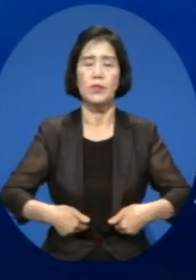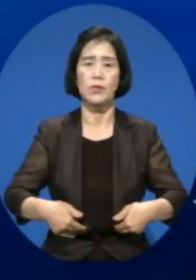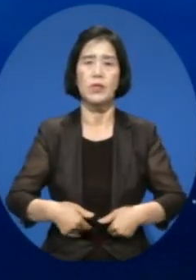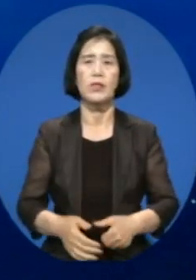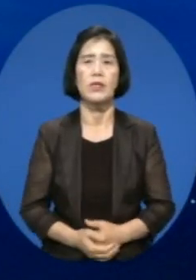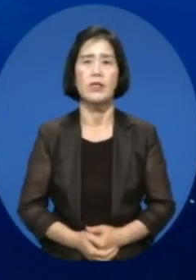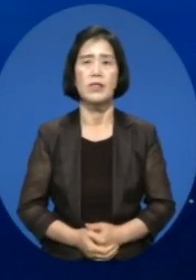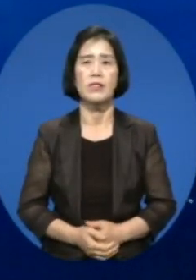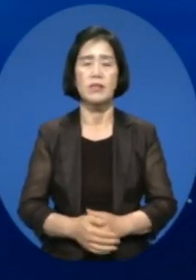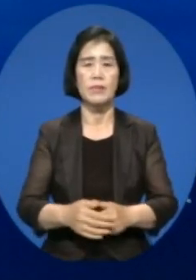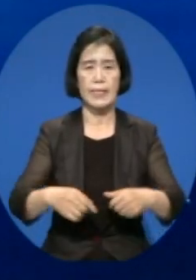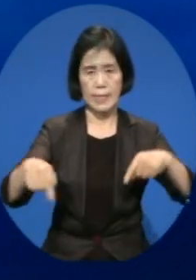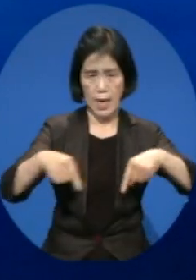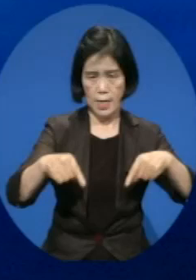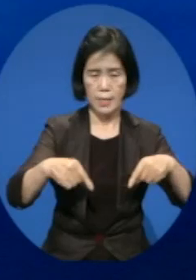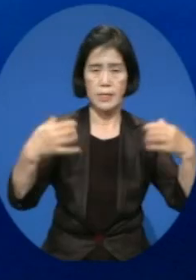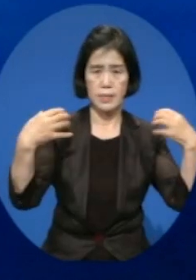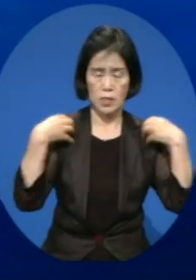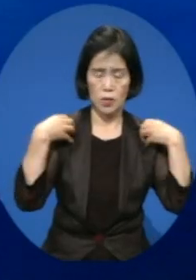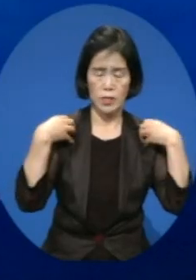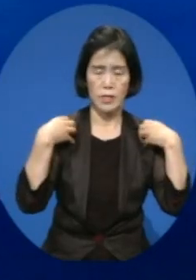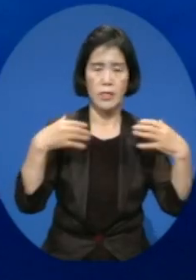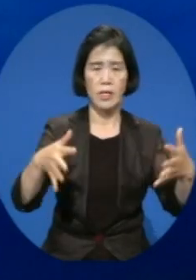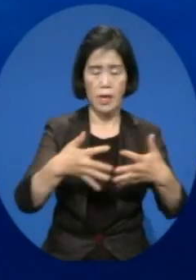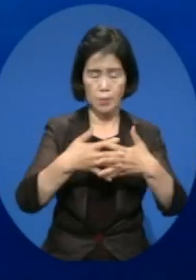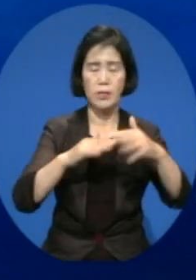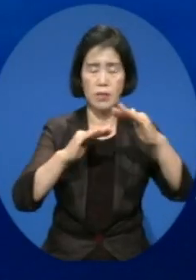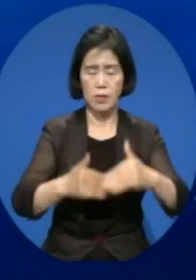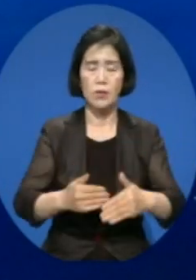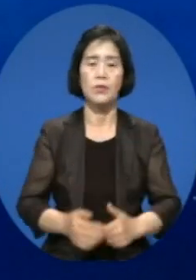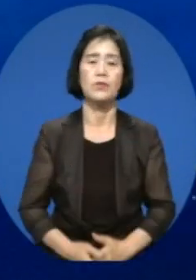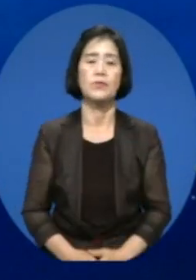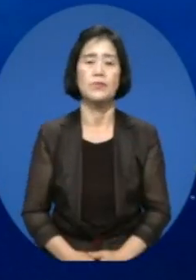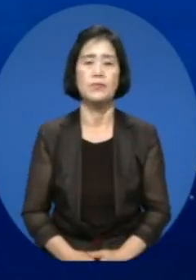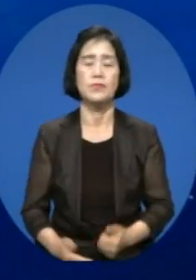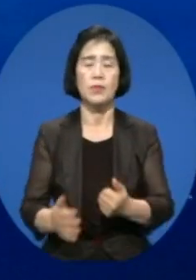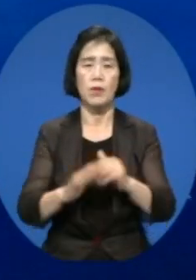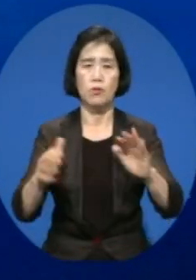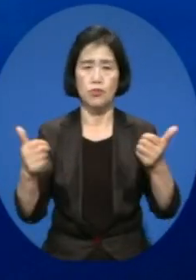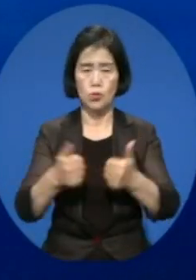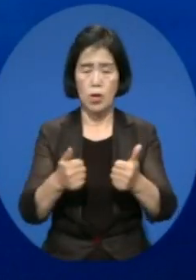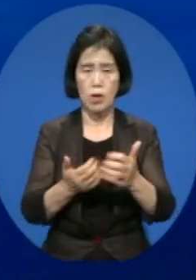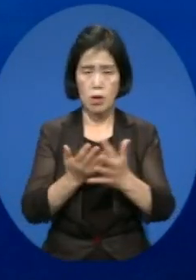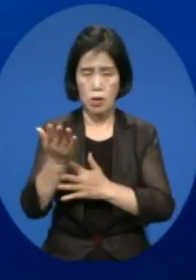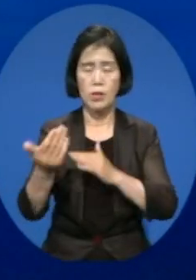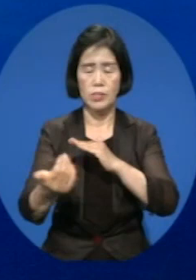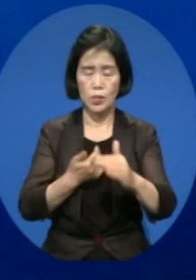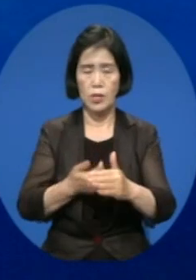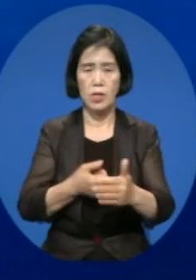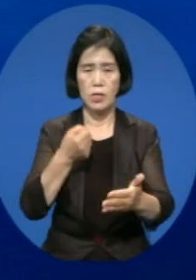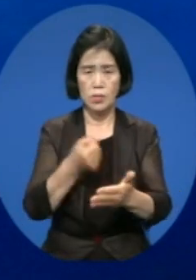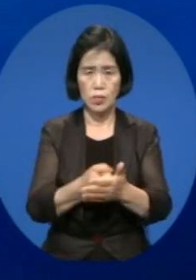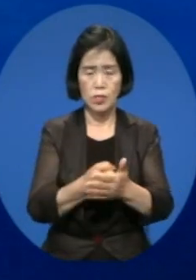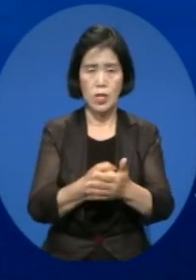말씀드리는 내용은 당정, 민주당과 정부가 지금 합의한 내용이기도 합니다. 그래서 일단 국회 통과되기 전에 결정이